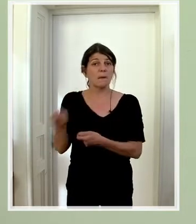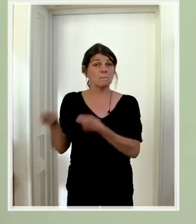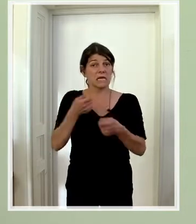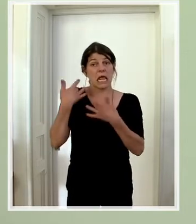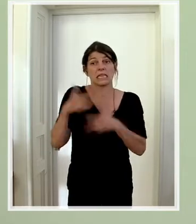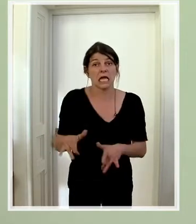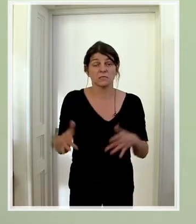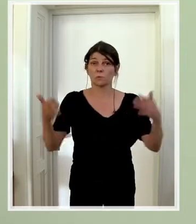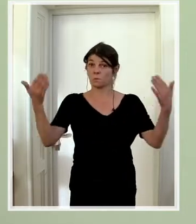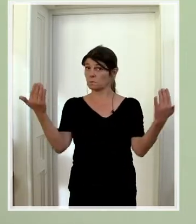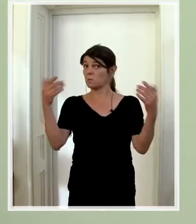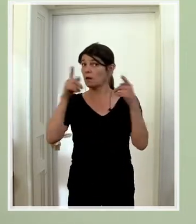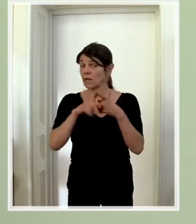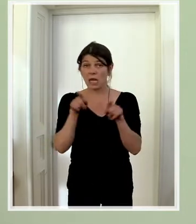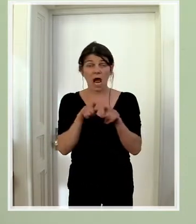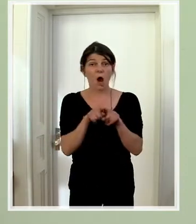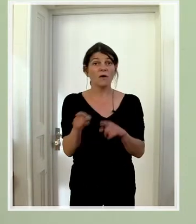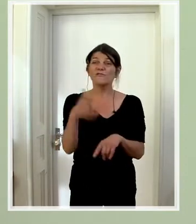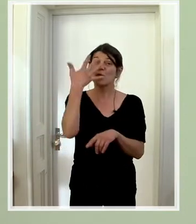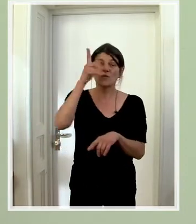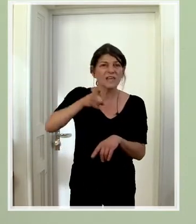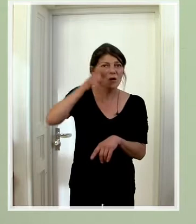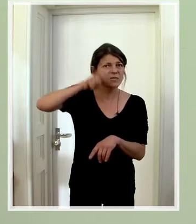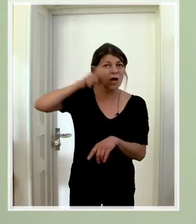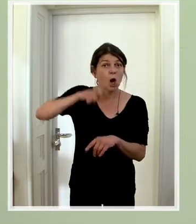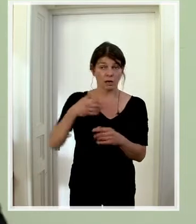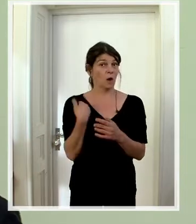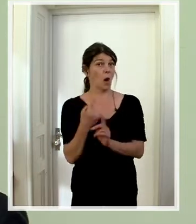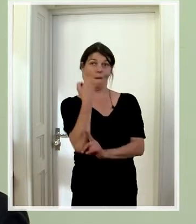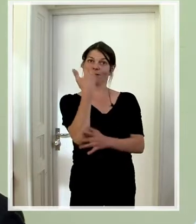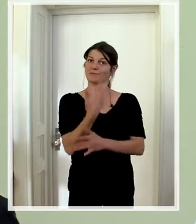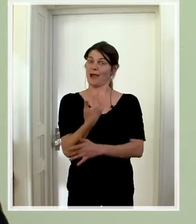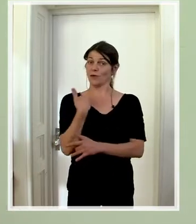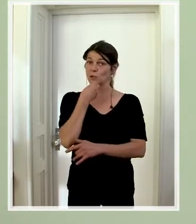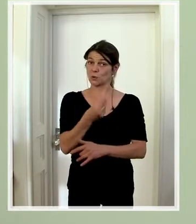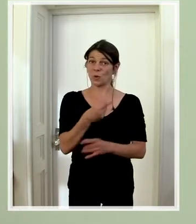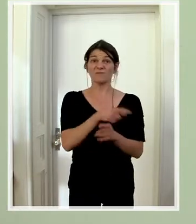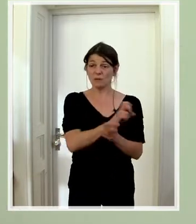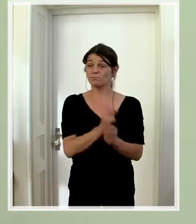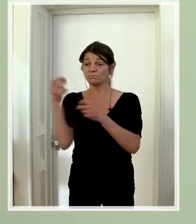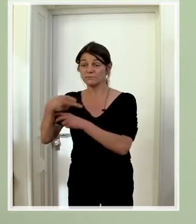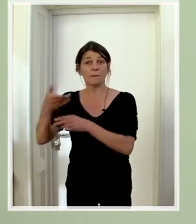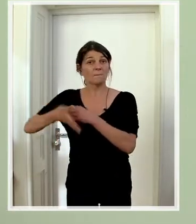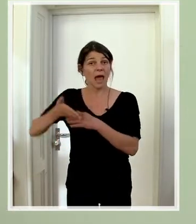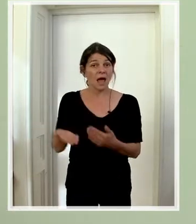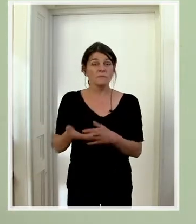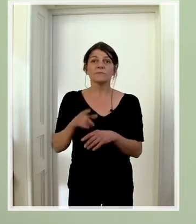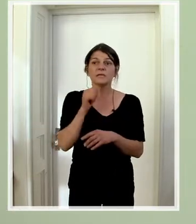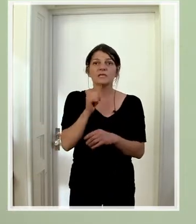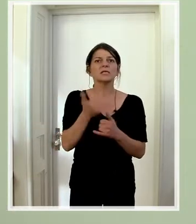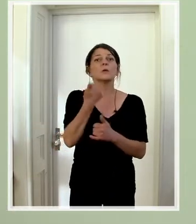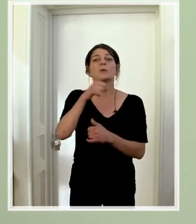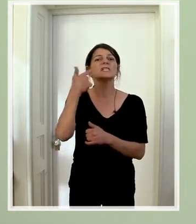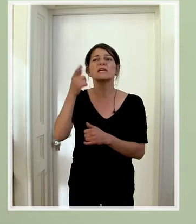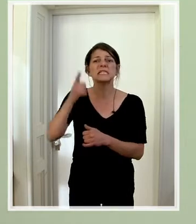aber wenn da auch 5.000, was ja eine hohe Zahl wäre, mit der S-Bahn fahren, Das sind halt dann statt